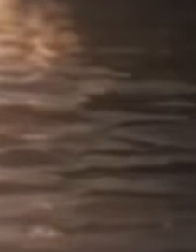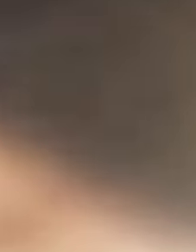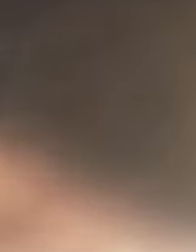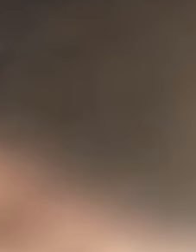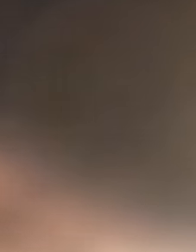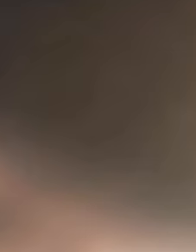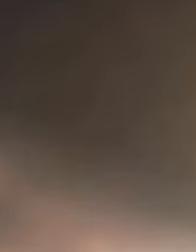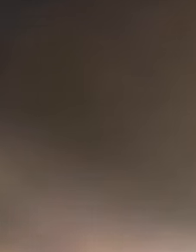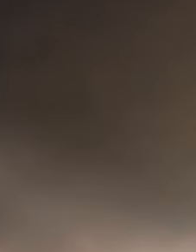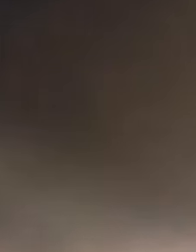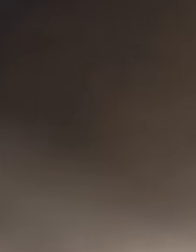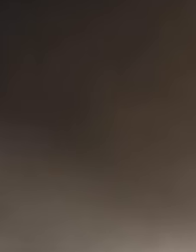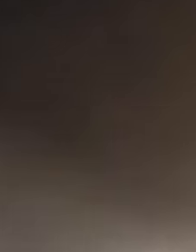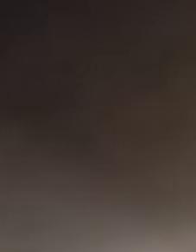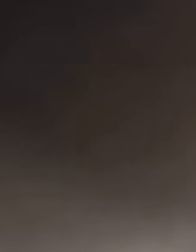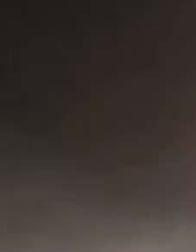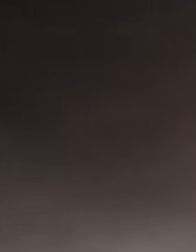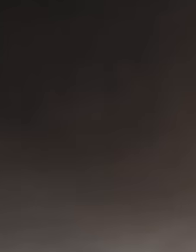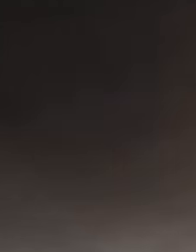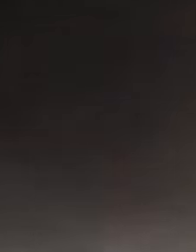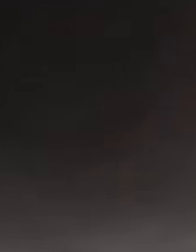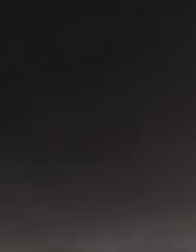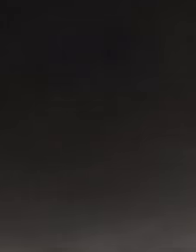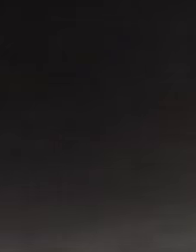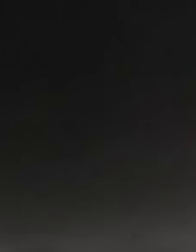불편하면 그냥 주여 이름을 부르세요. 주여,